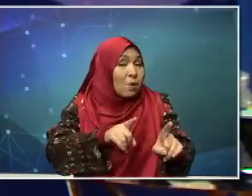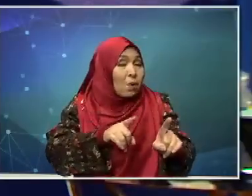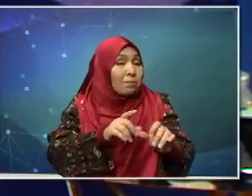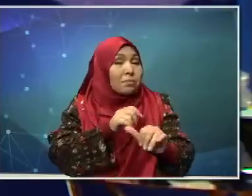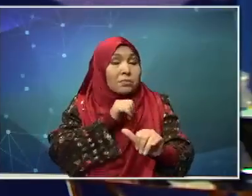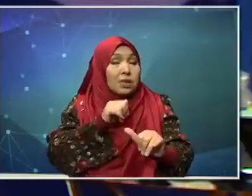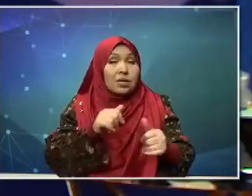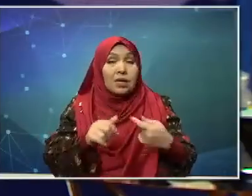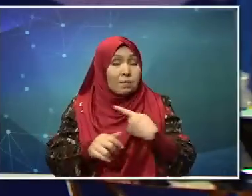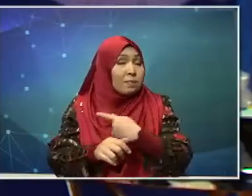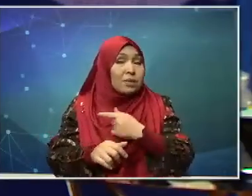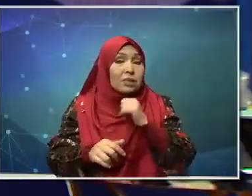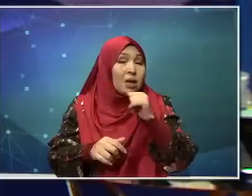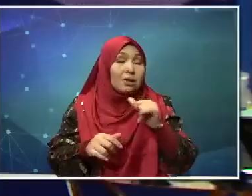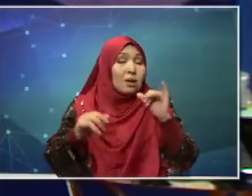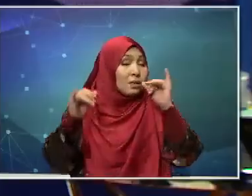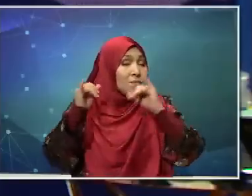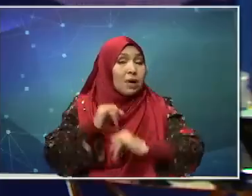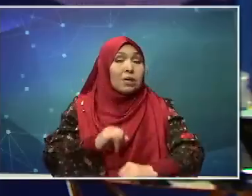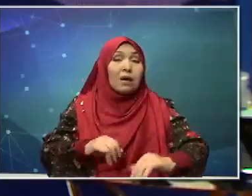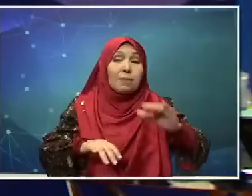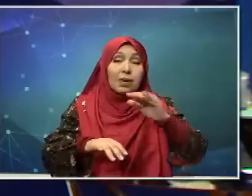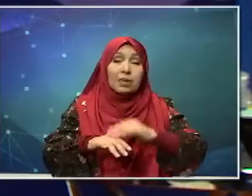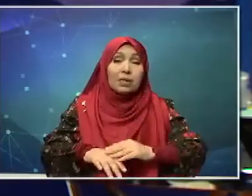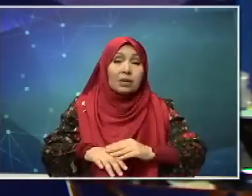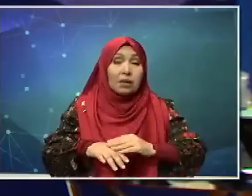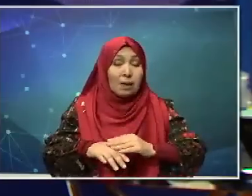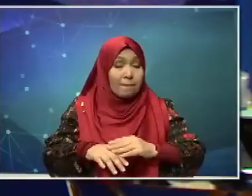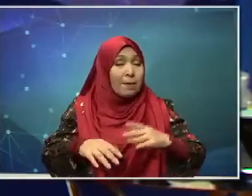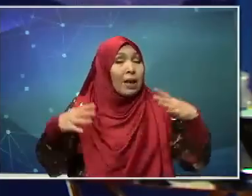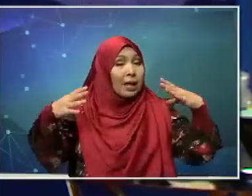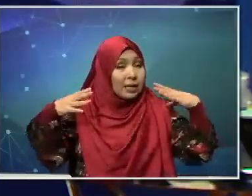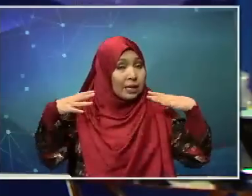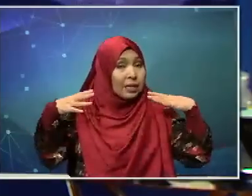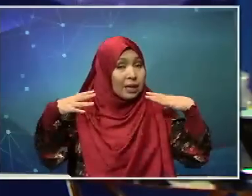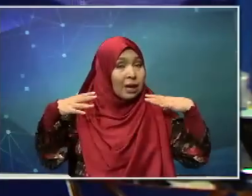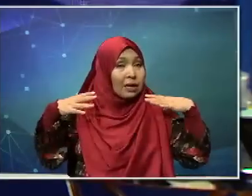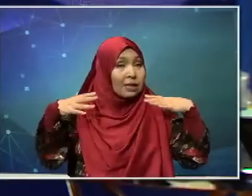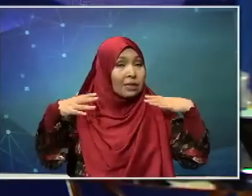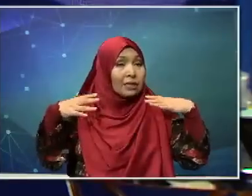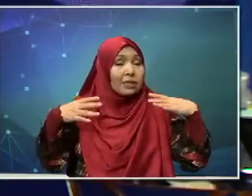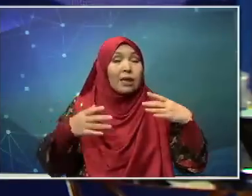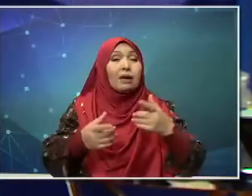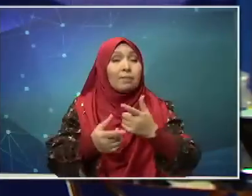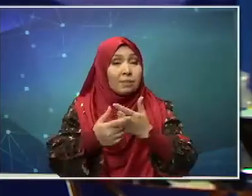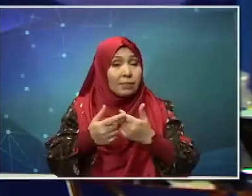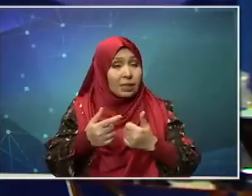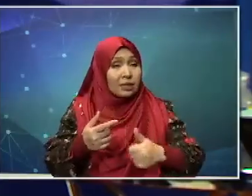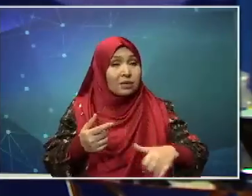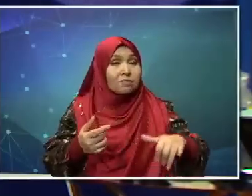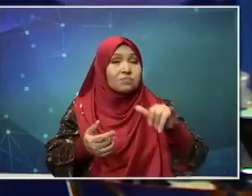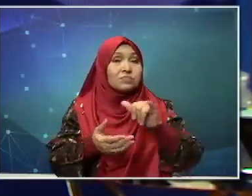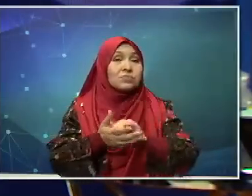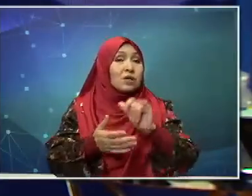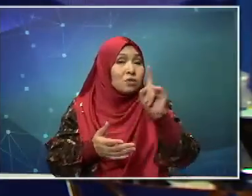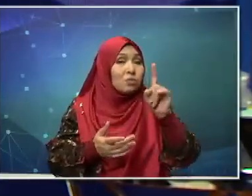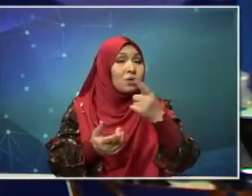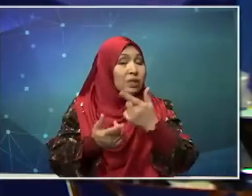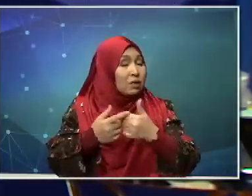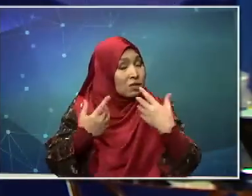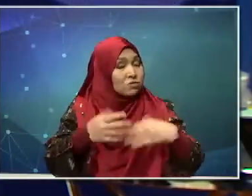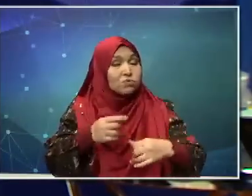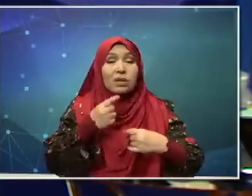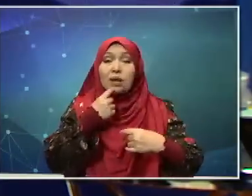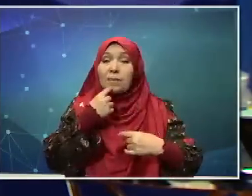nah kami tak dalam beribadah kepada menghamburkan kepada malaikat cakep itu ini ya jadi satu di Dahsyat tadi